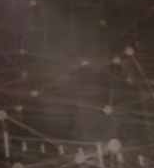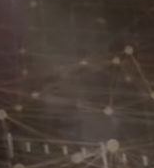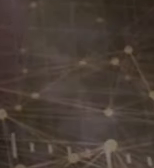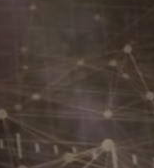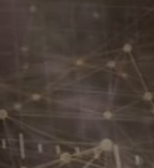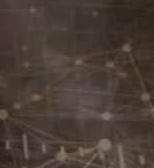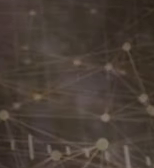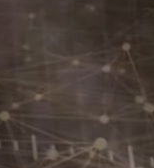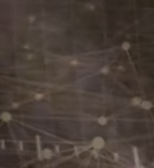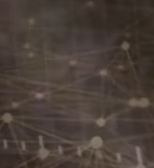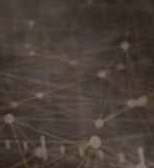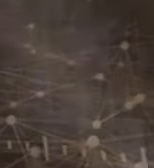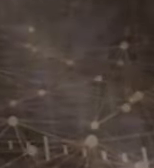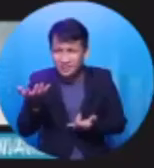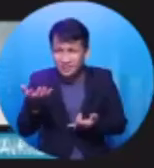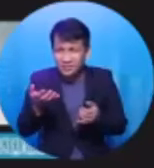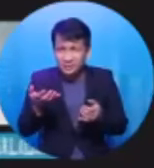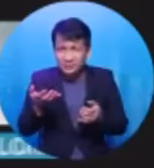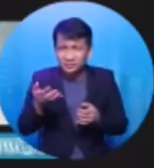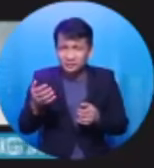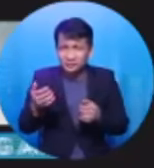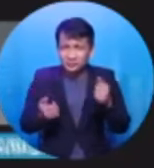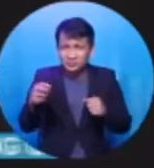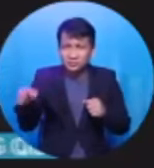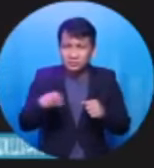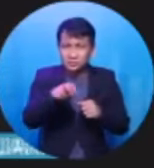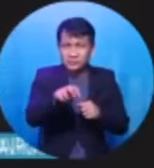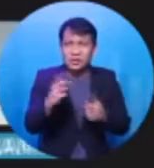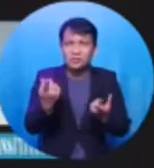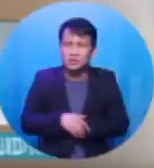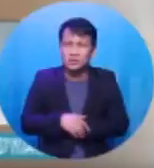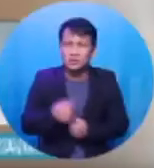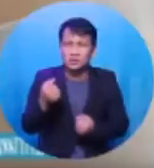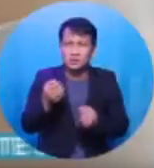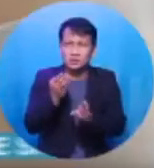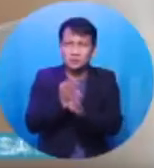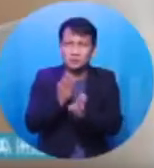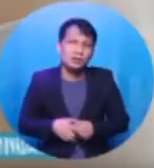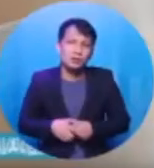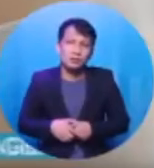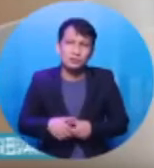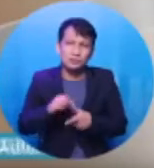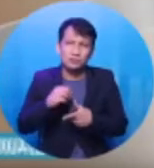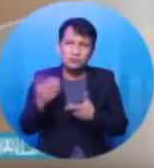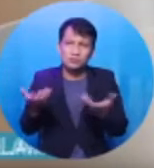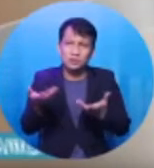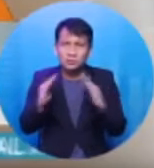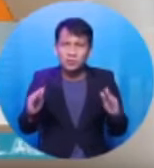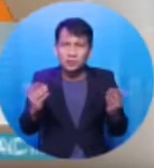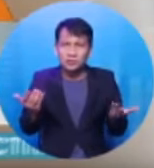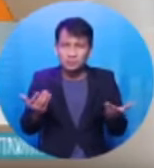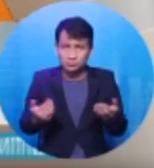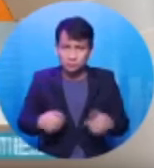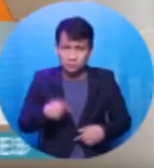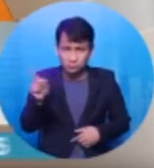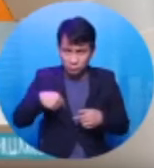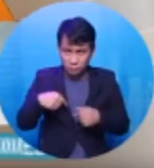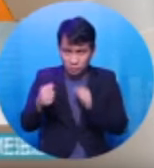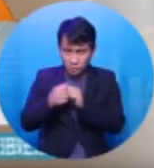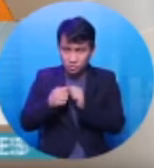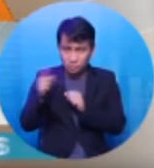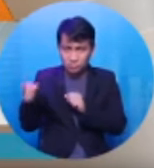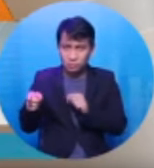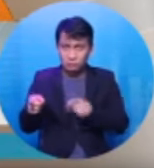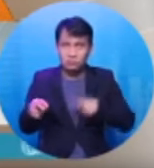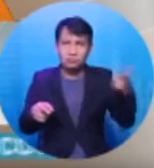Mr. John Rael? Nasa BI po siya ngayon, sir. Ano pong trabaho niya? Bus driver po, sir. Saan po siya umuwi ngayon? Kay Kabit o sa inyo?